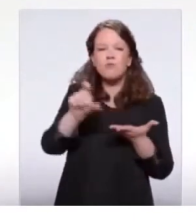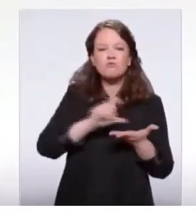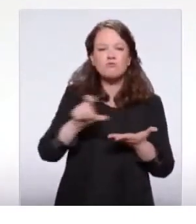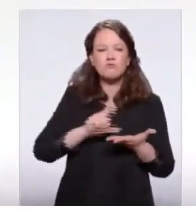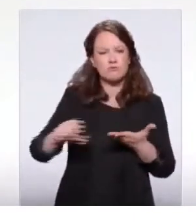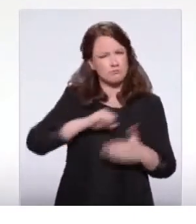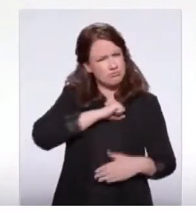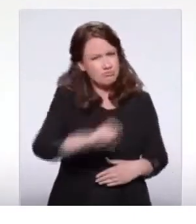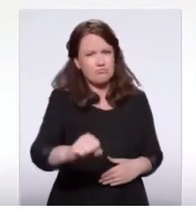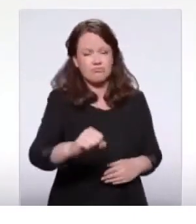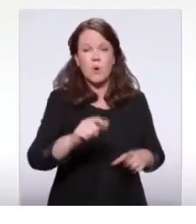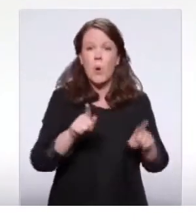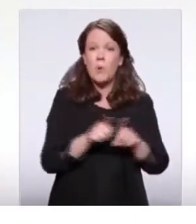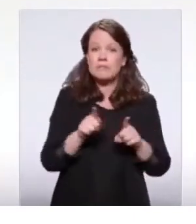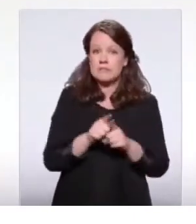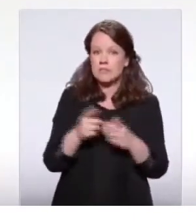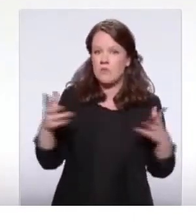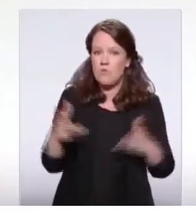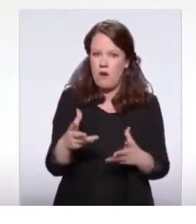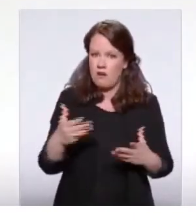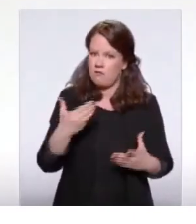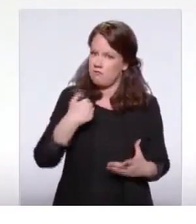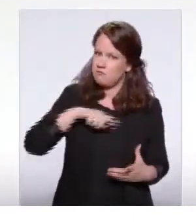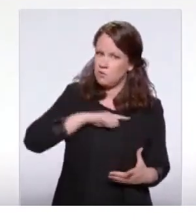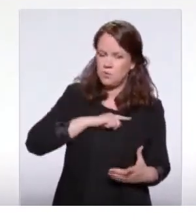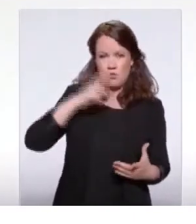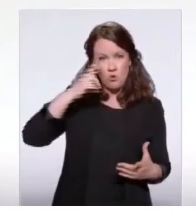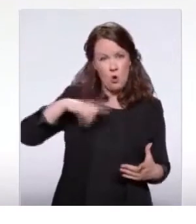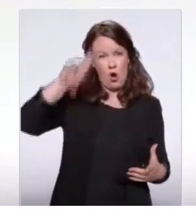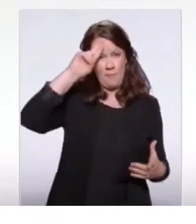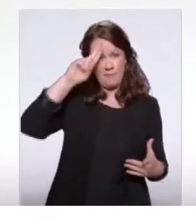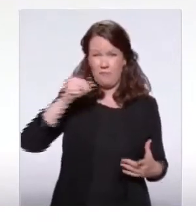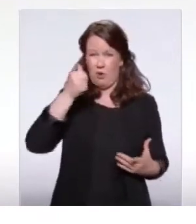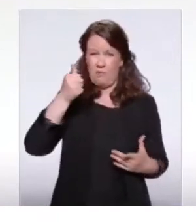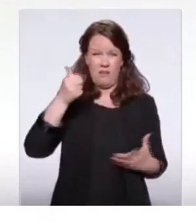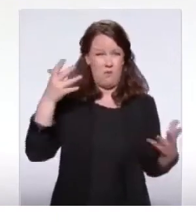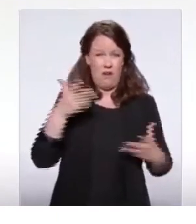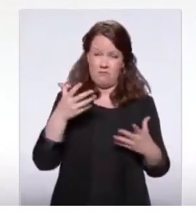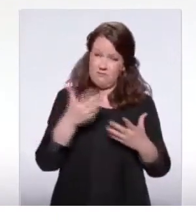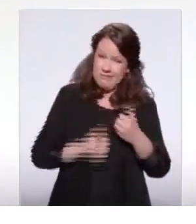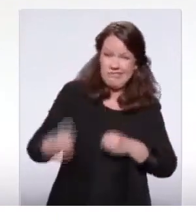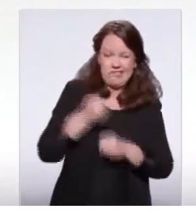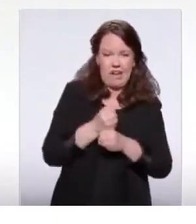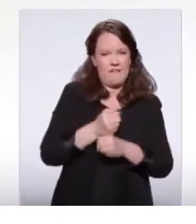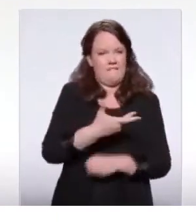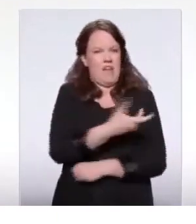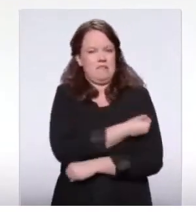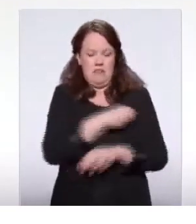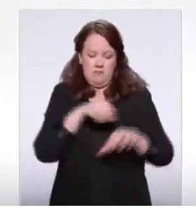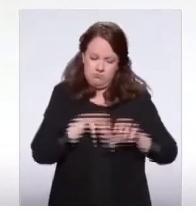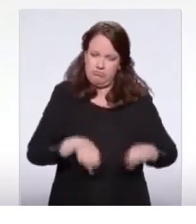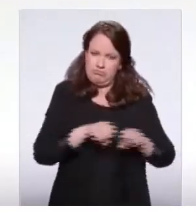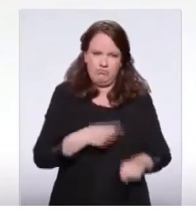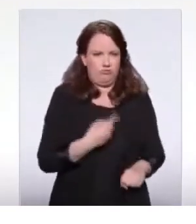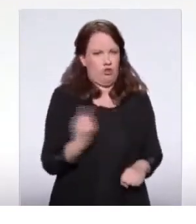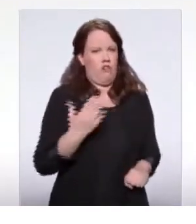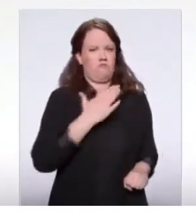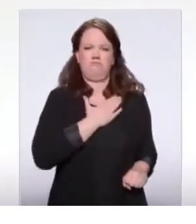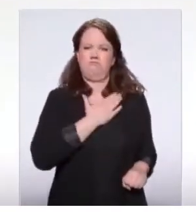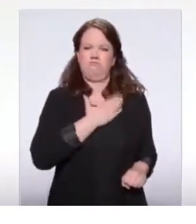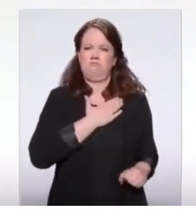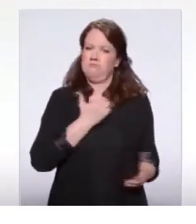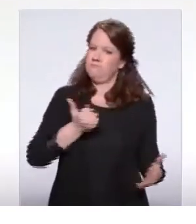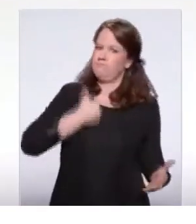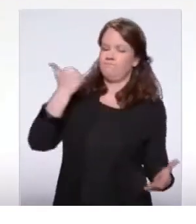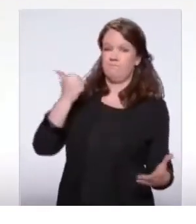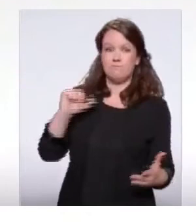allons progressivement devenir le premier continent au monde en termes de production de vaccins. C'est construire notre indépendance, c'est garantir que s'il